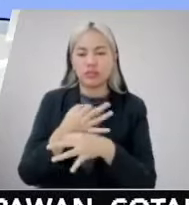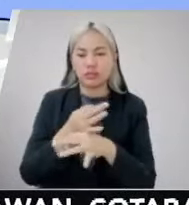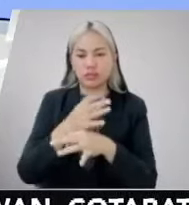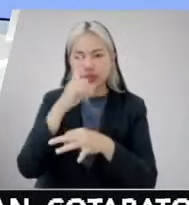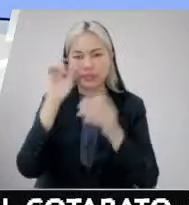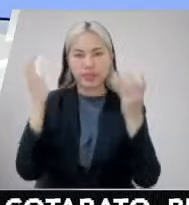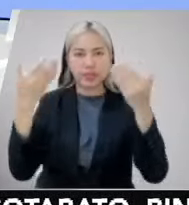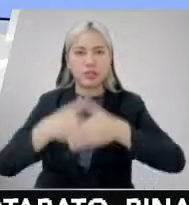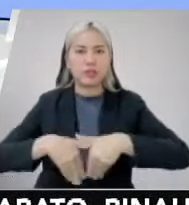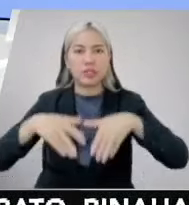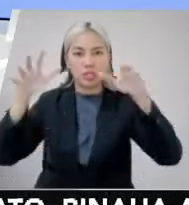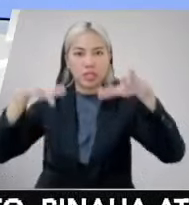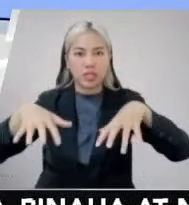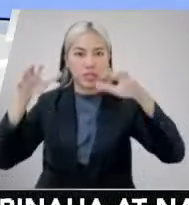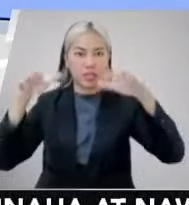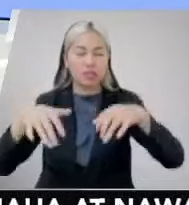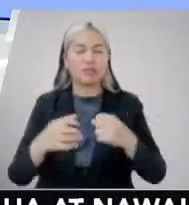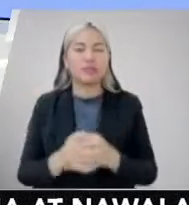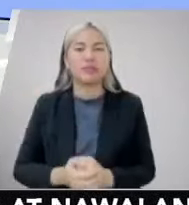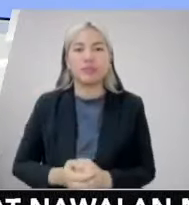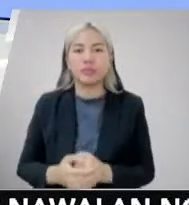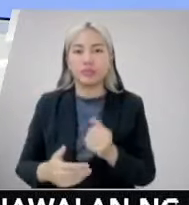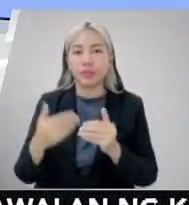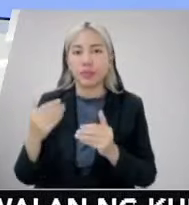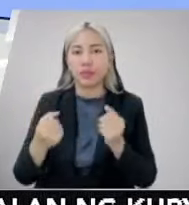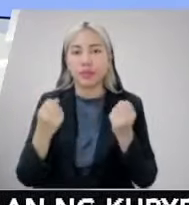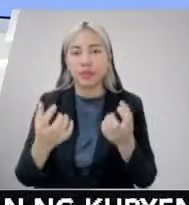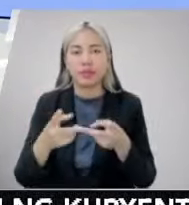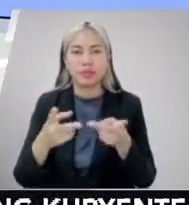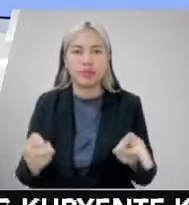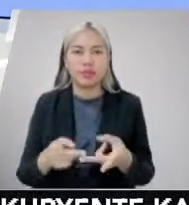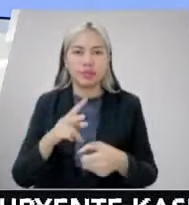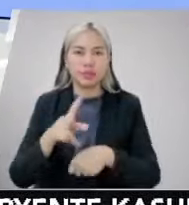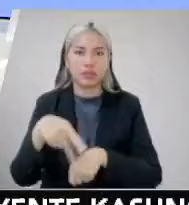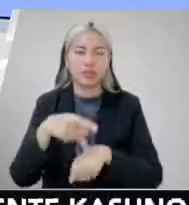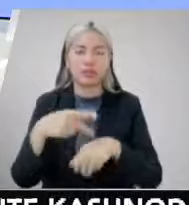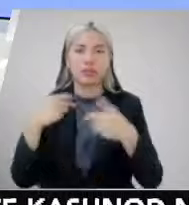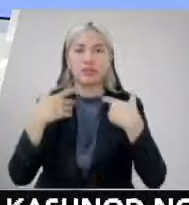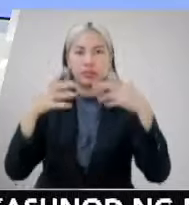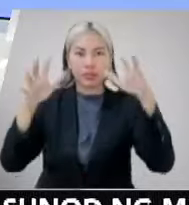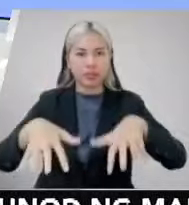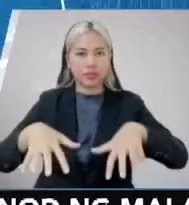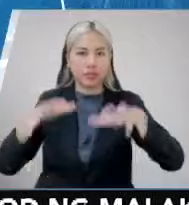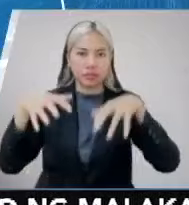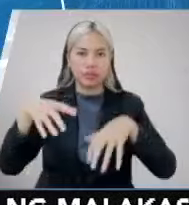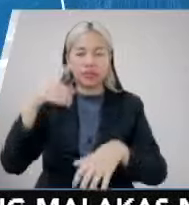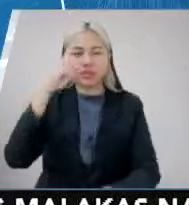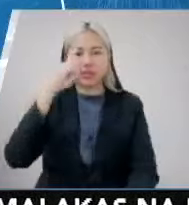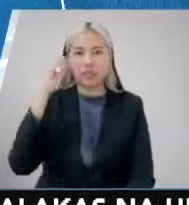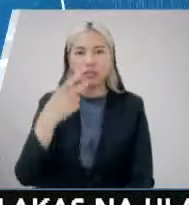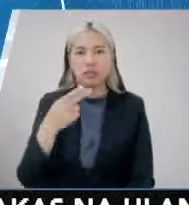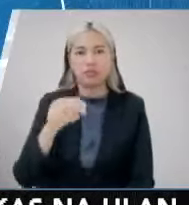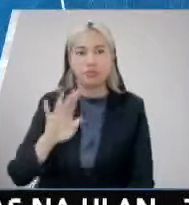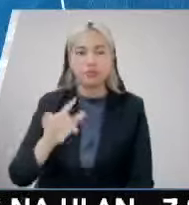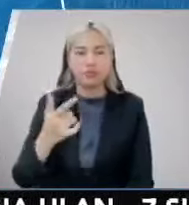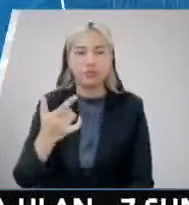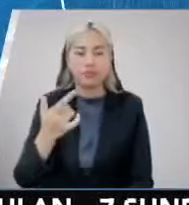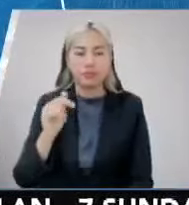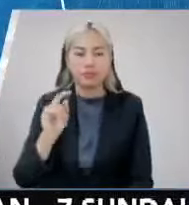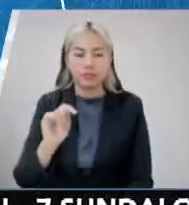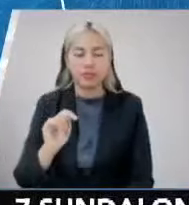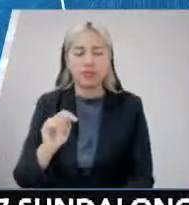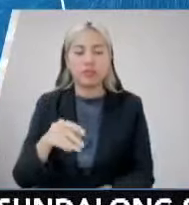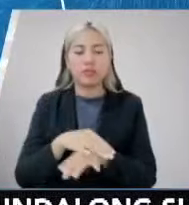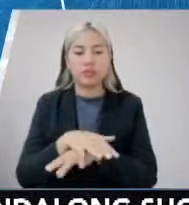Dumami ang mga lugar sa bansa na uulanin po ngayon dahil sa habagat. Ayon sa PAGASA, apektado ang Metro Manila, Zambales,